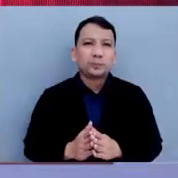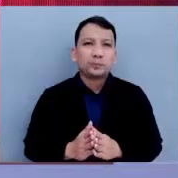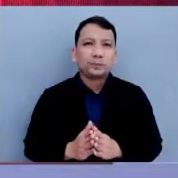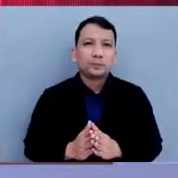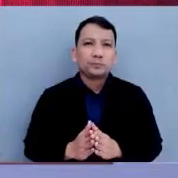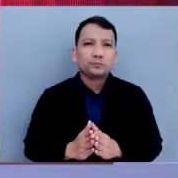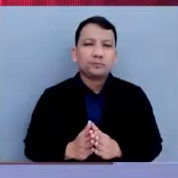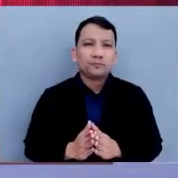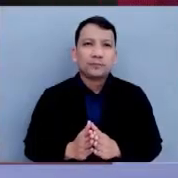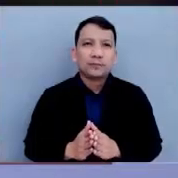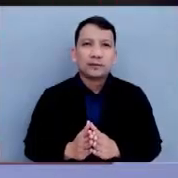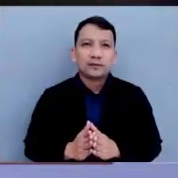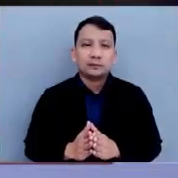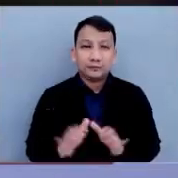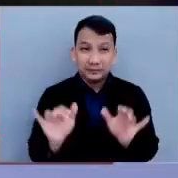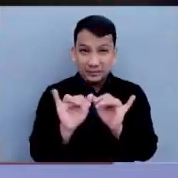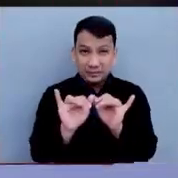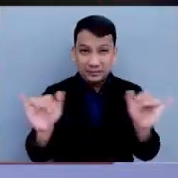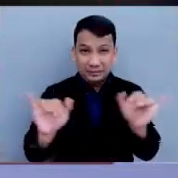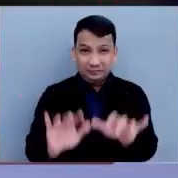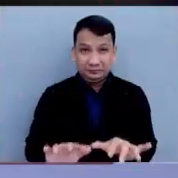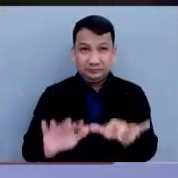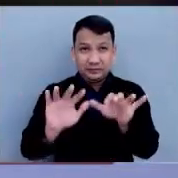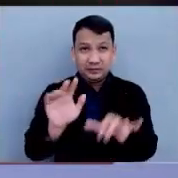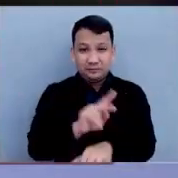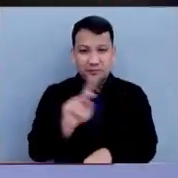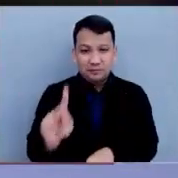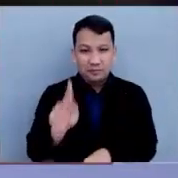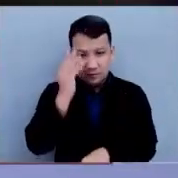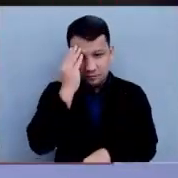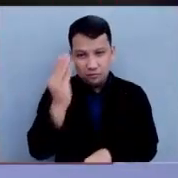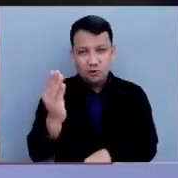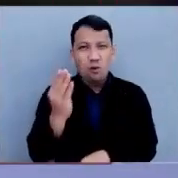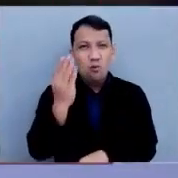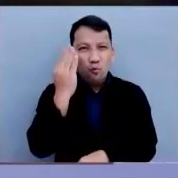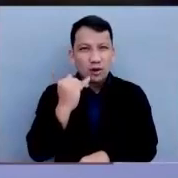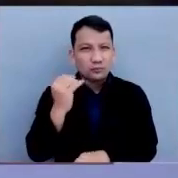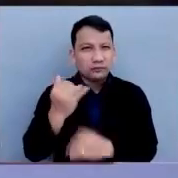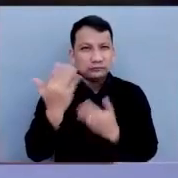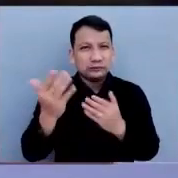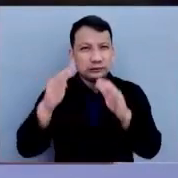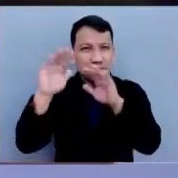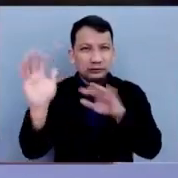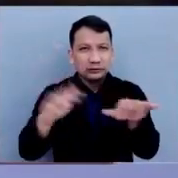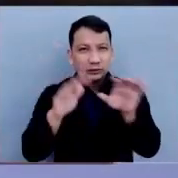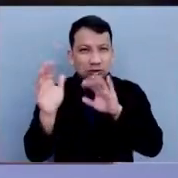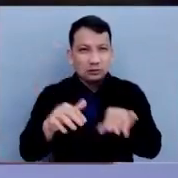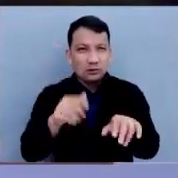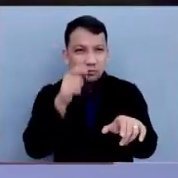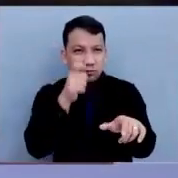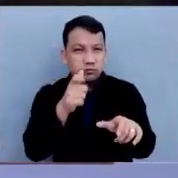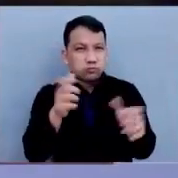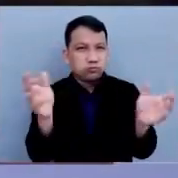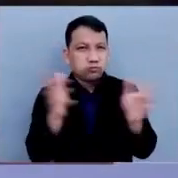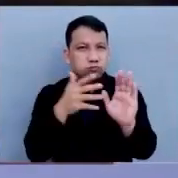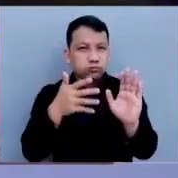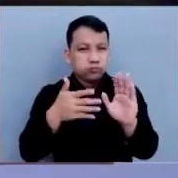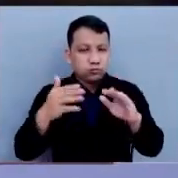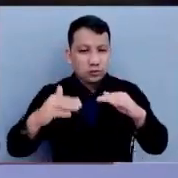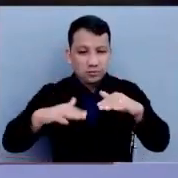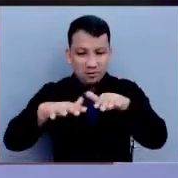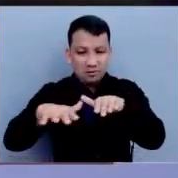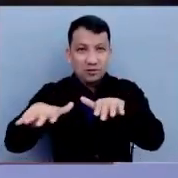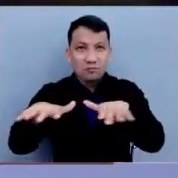Lubog pa rin sa baha ang maraming lugar sa Pampanga at Bulacan dahil sa mga nagdaang pag-ulan na pinalala ng high tide.